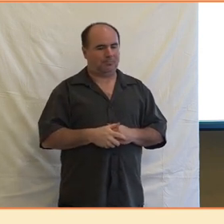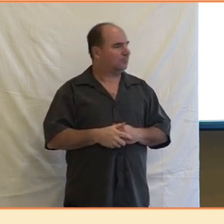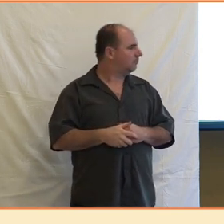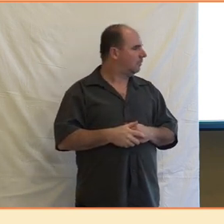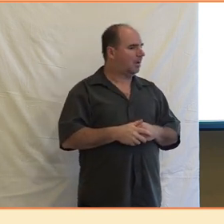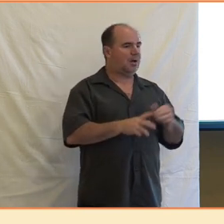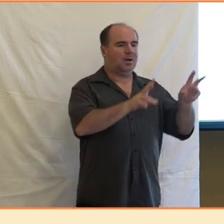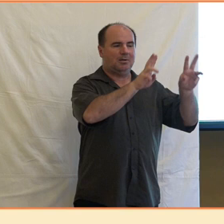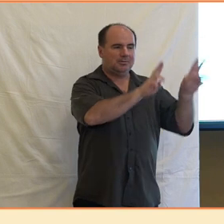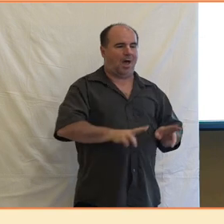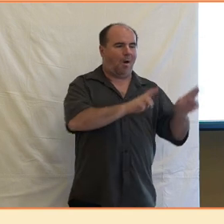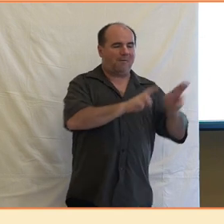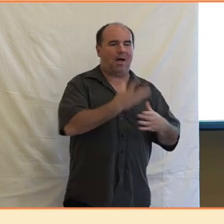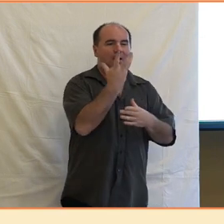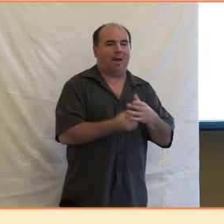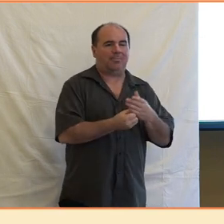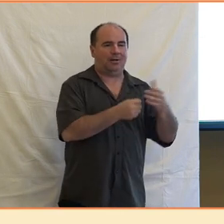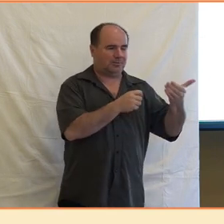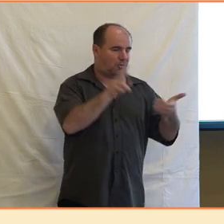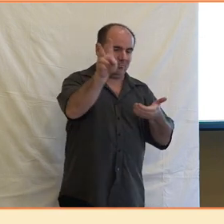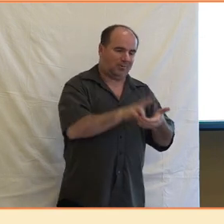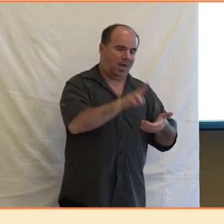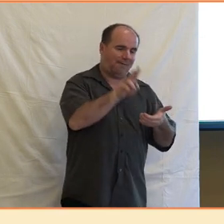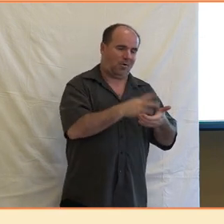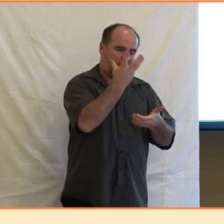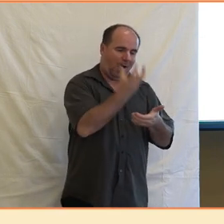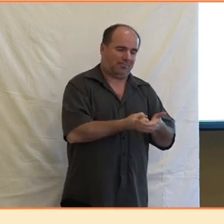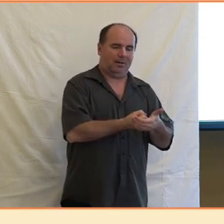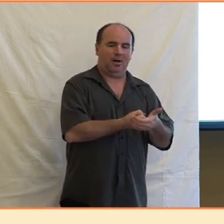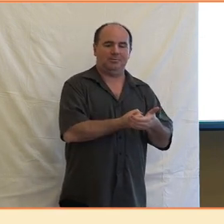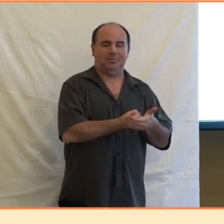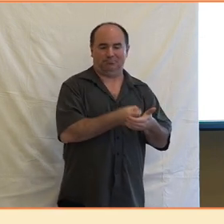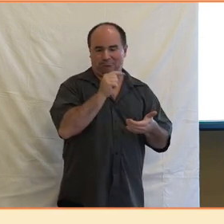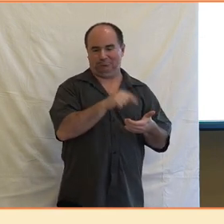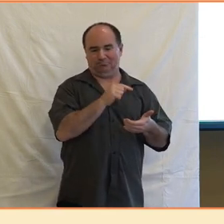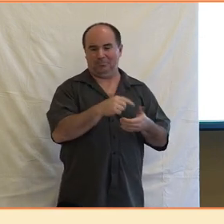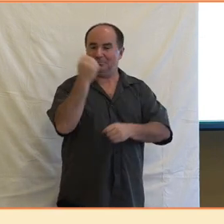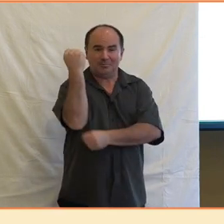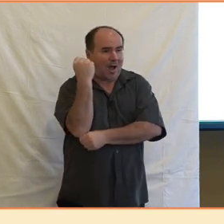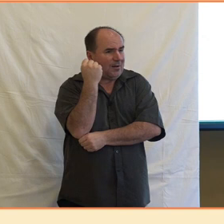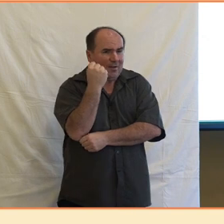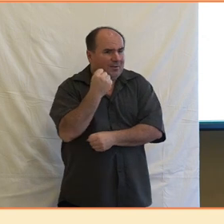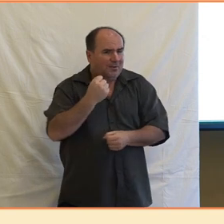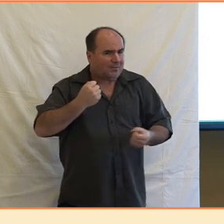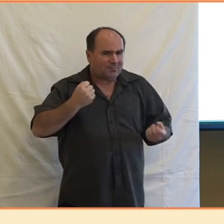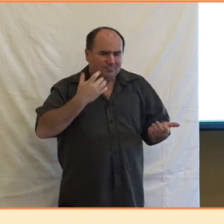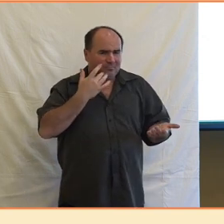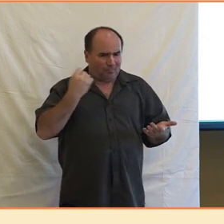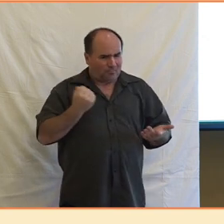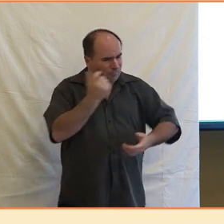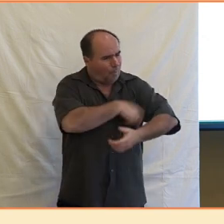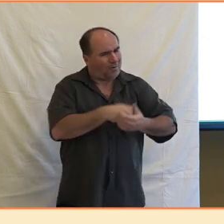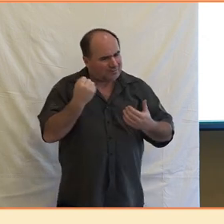Stahování aplikace do telefonu, což je asi vůbec základní jako funkce, kterou nebo něco základního, jak chytré mobilní